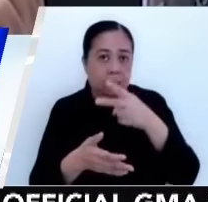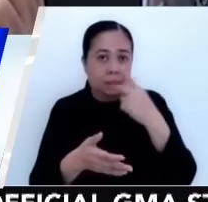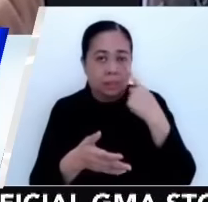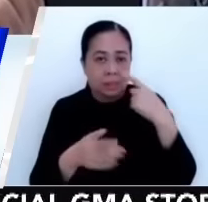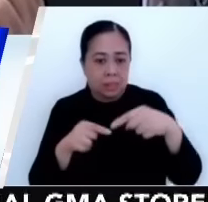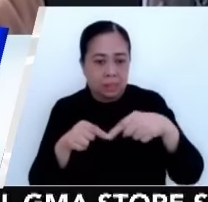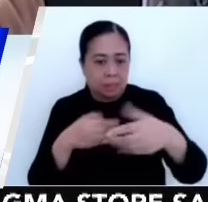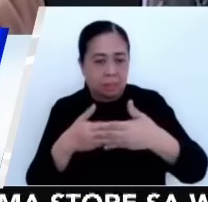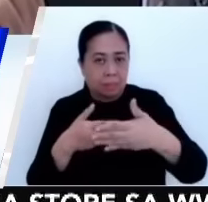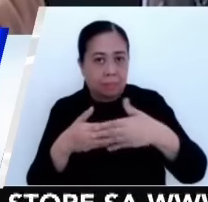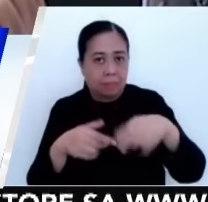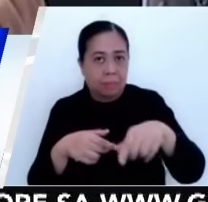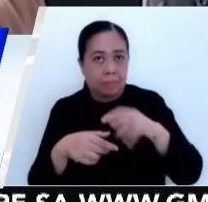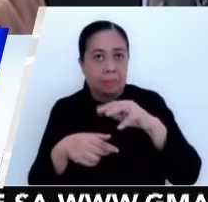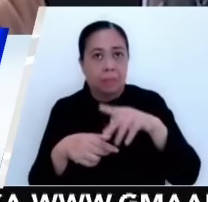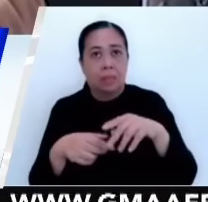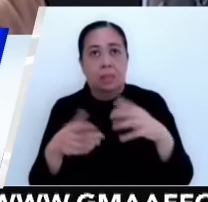malapit-lapit